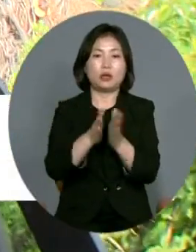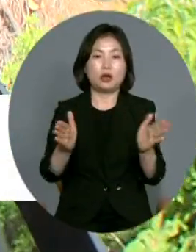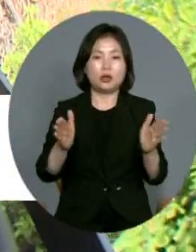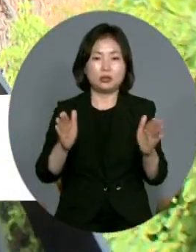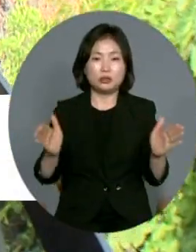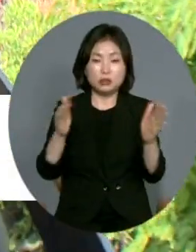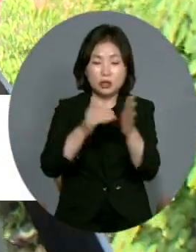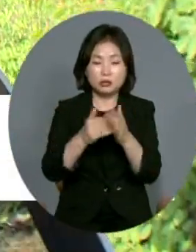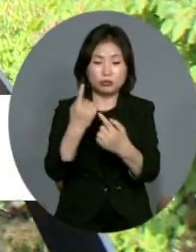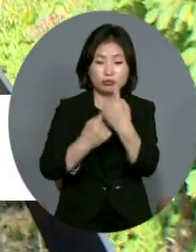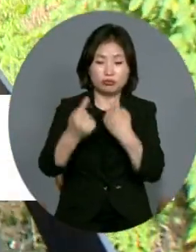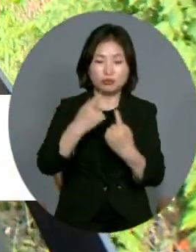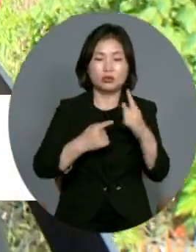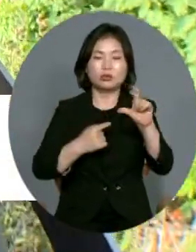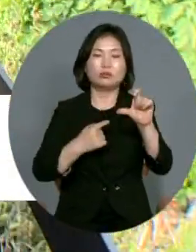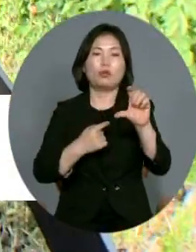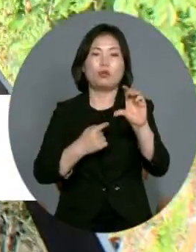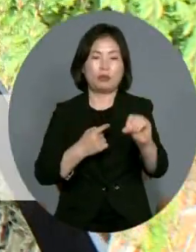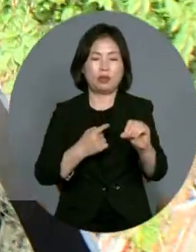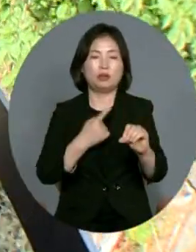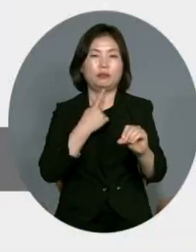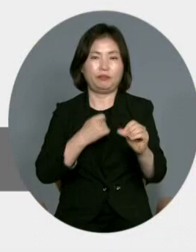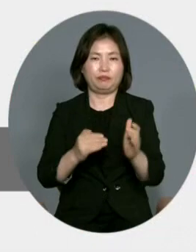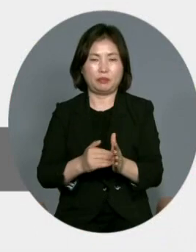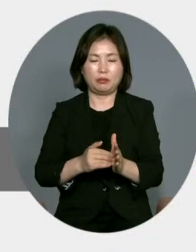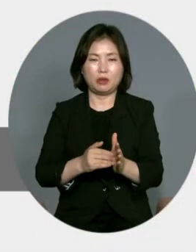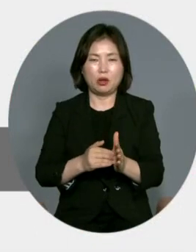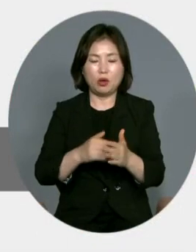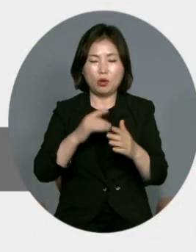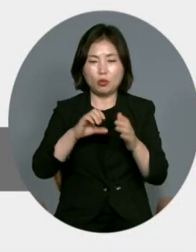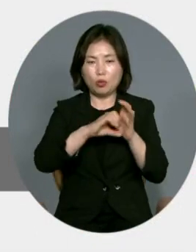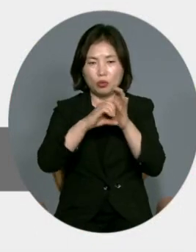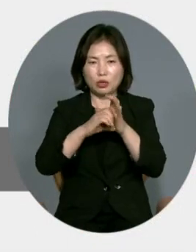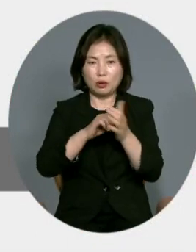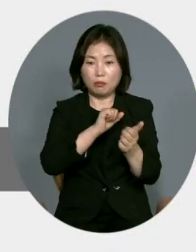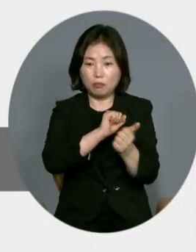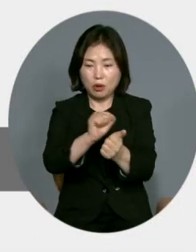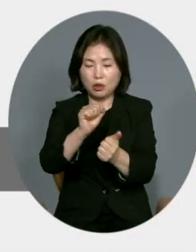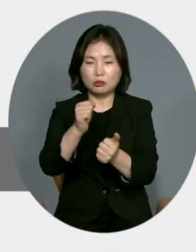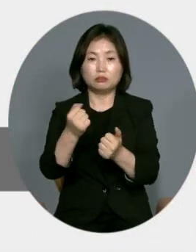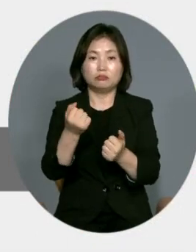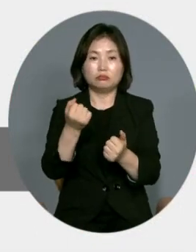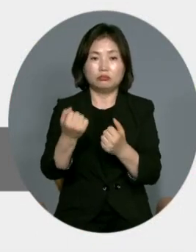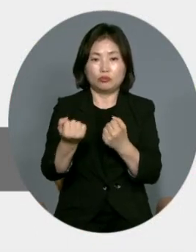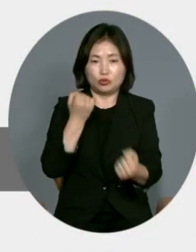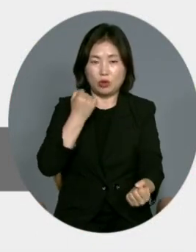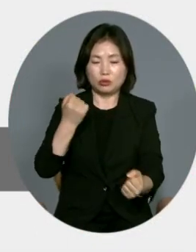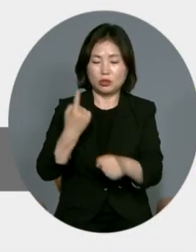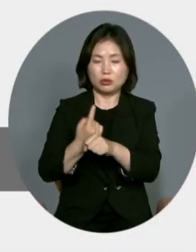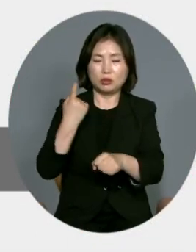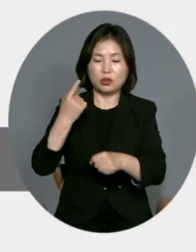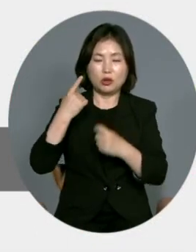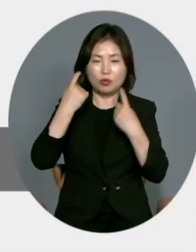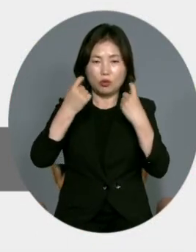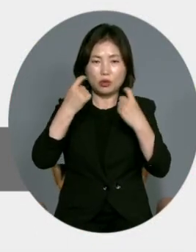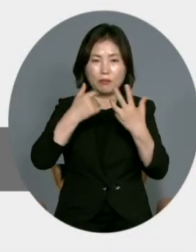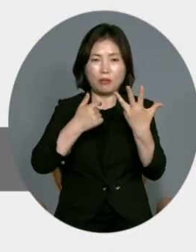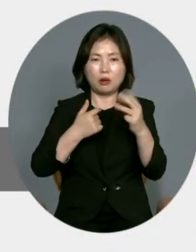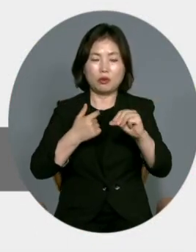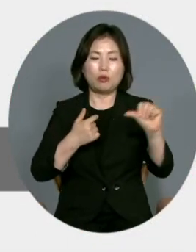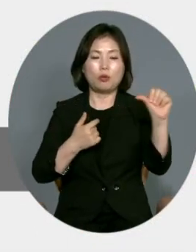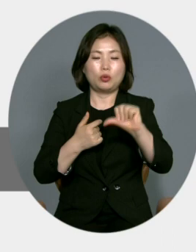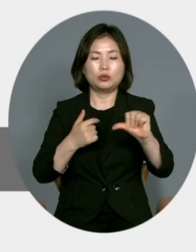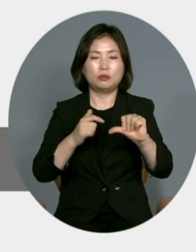지금까지 15만명 이상이 찾았습니다 콘 알고 여파에도 불구하고 지난 한해 관광객은 8만